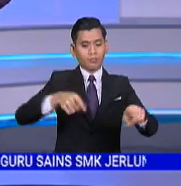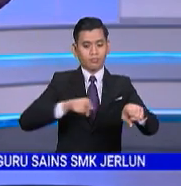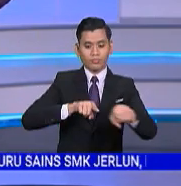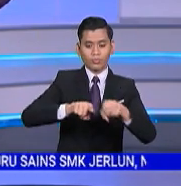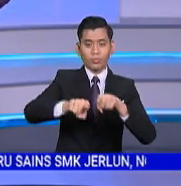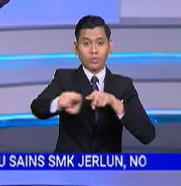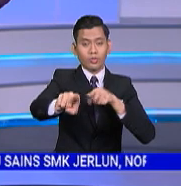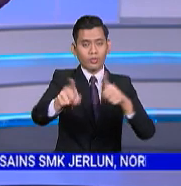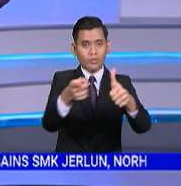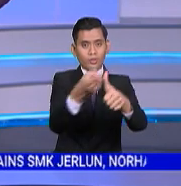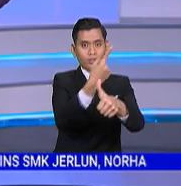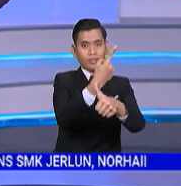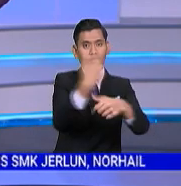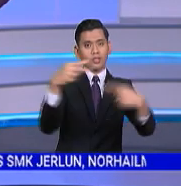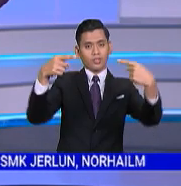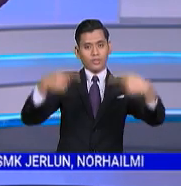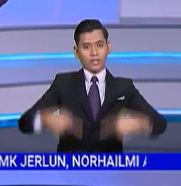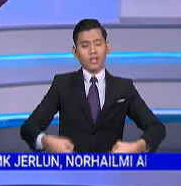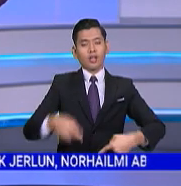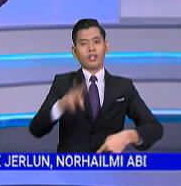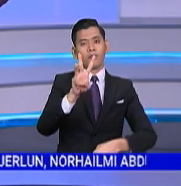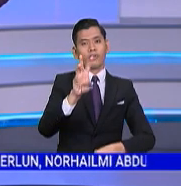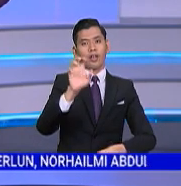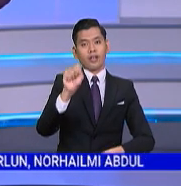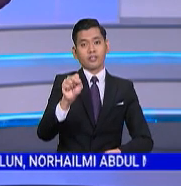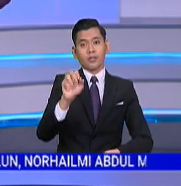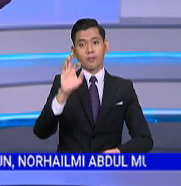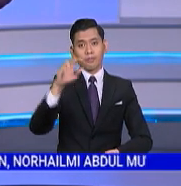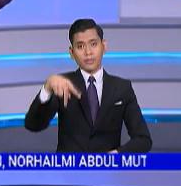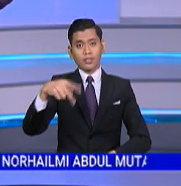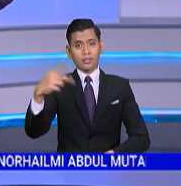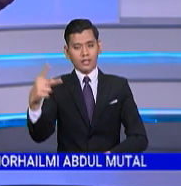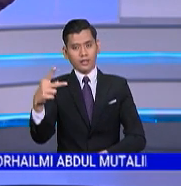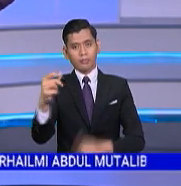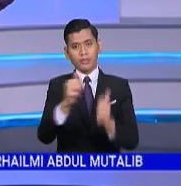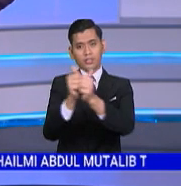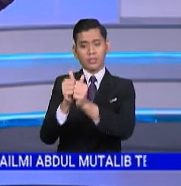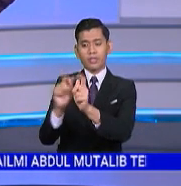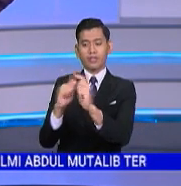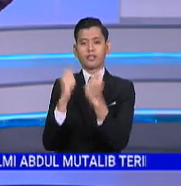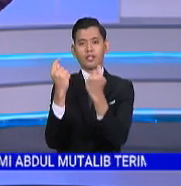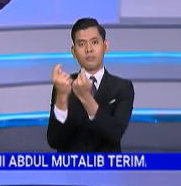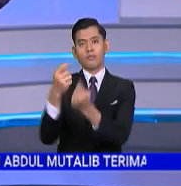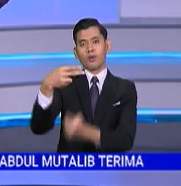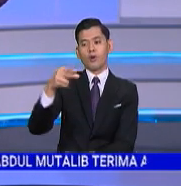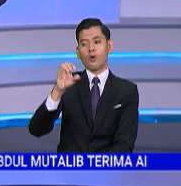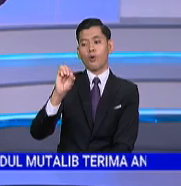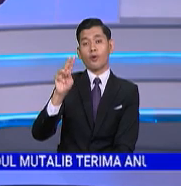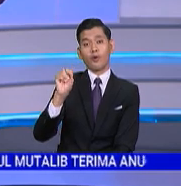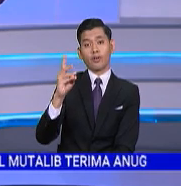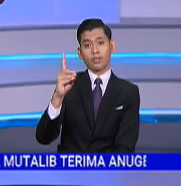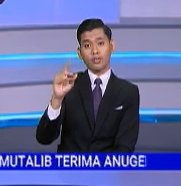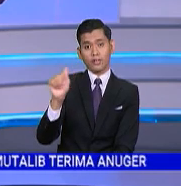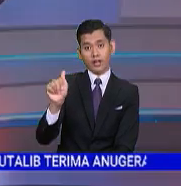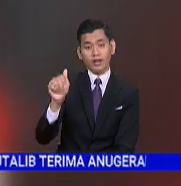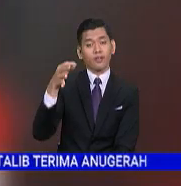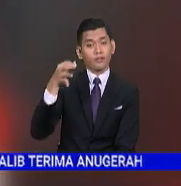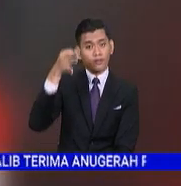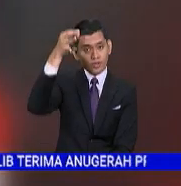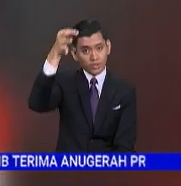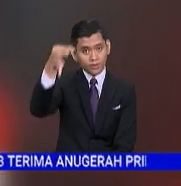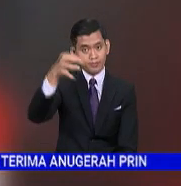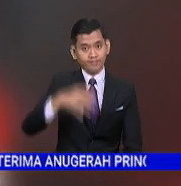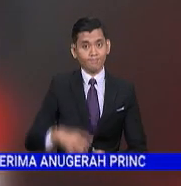Dunia WSBK bersama pasukan MyRacing Honda bermula musim depan.